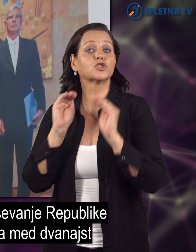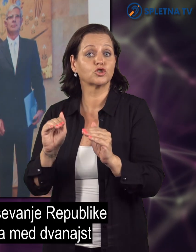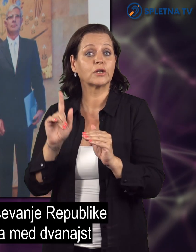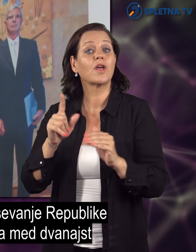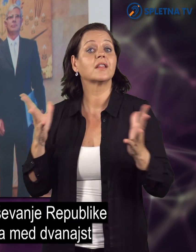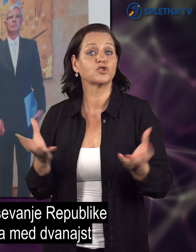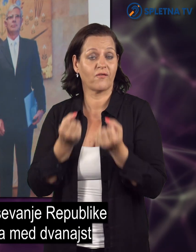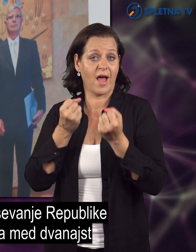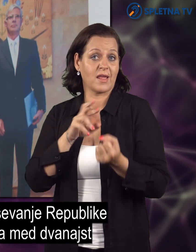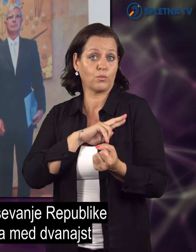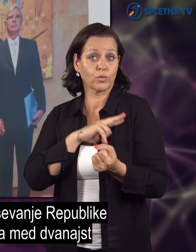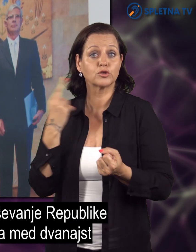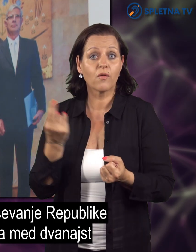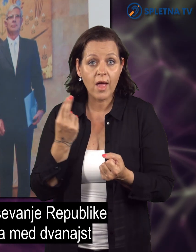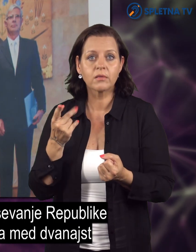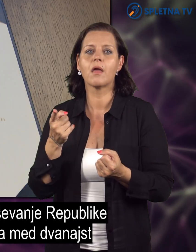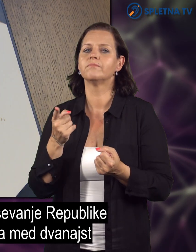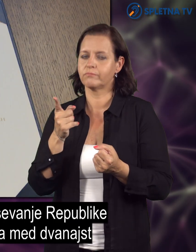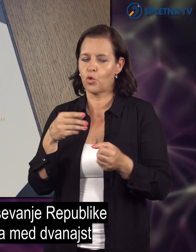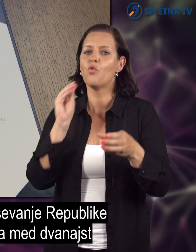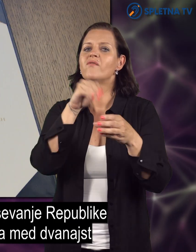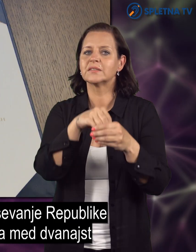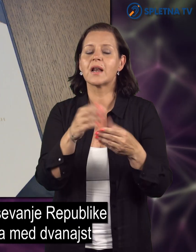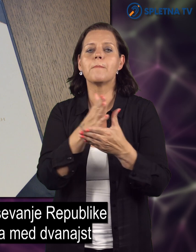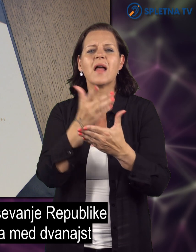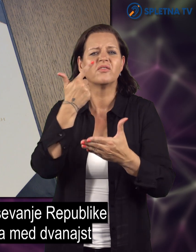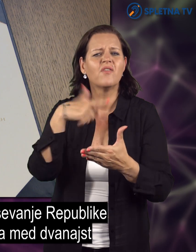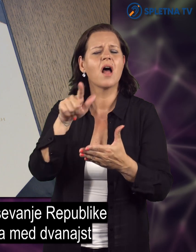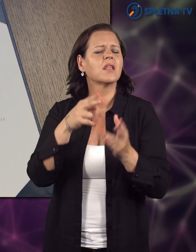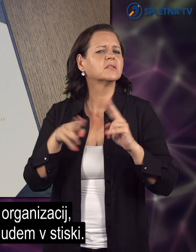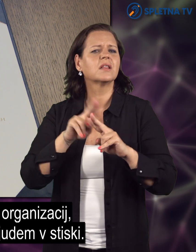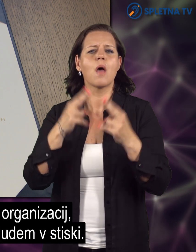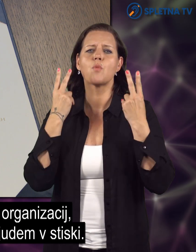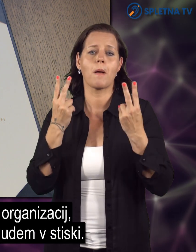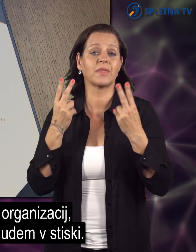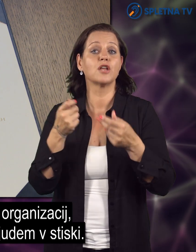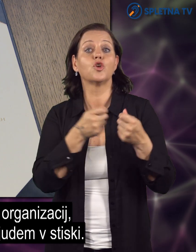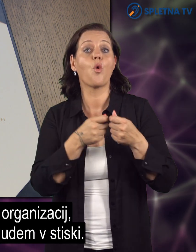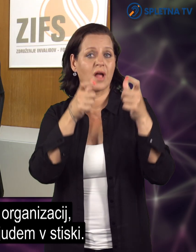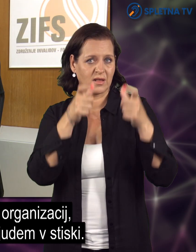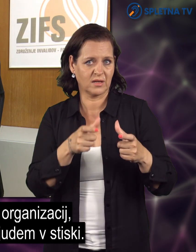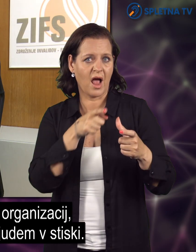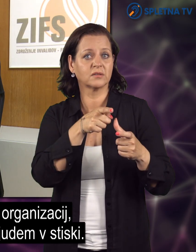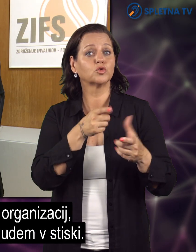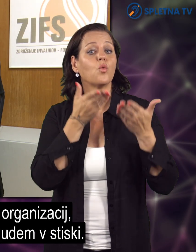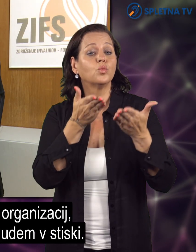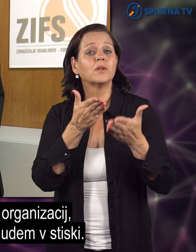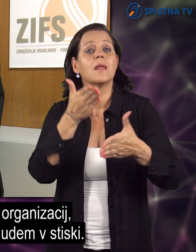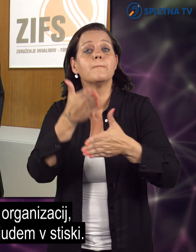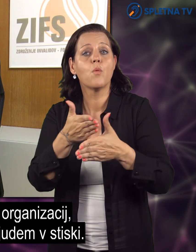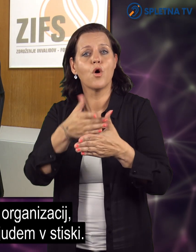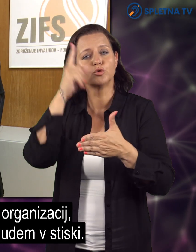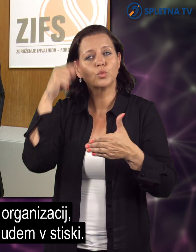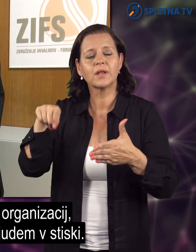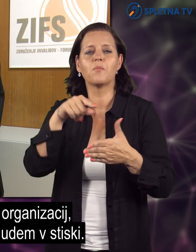zaščito in reševanje Republike Slovenije jih je uvrstila med 12 najpomembnejših organizacij, ki so